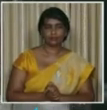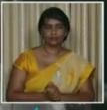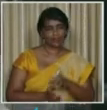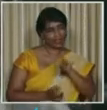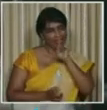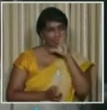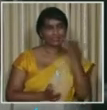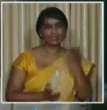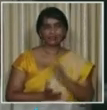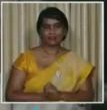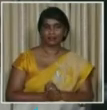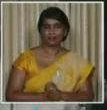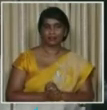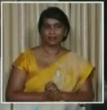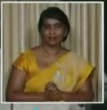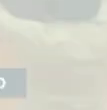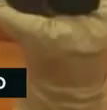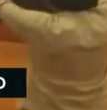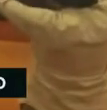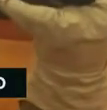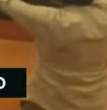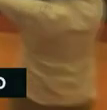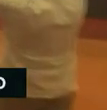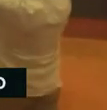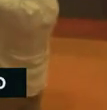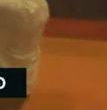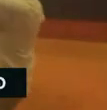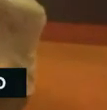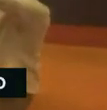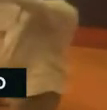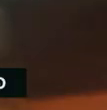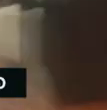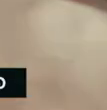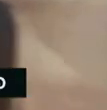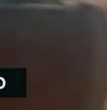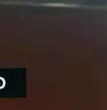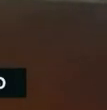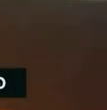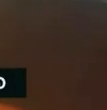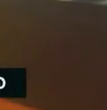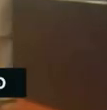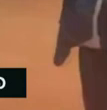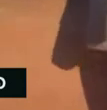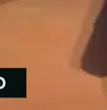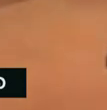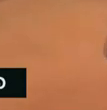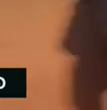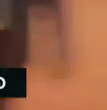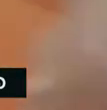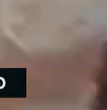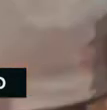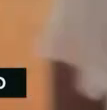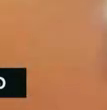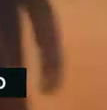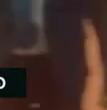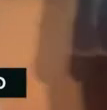ලැජ්ජයි. මේ කල්ලාගෙන ඉන්න හැම එක්කෙනාම ඡන්දේ කල් දාන්න කිව්වා. මේ මේක ඇල්ලුවේ හැම